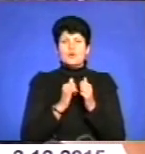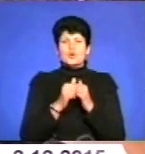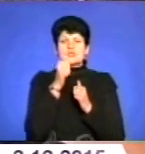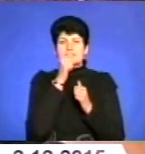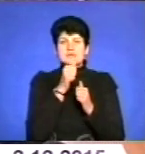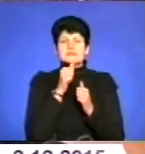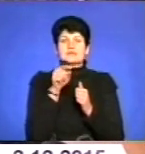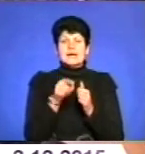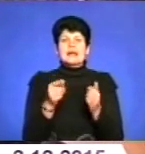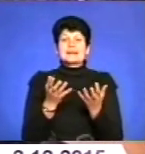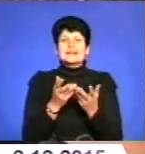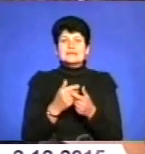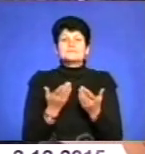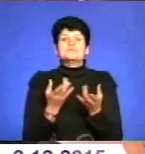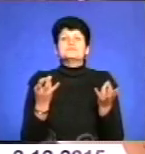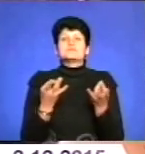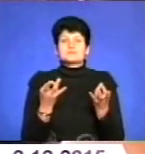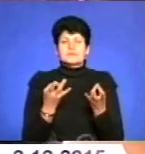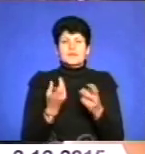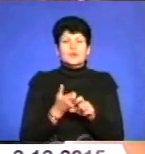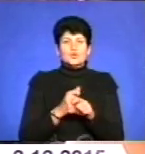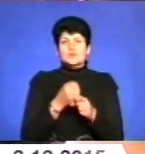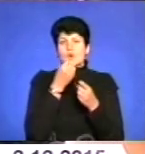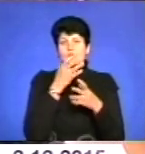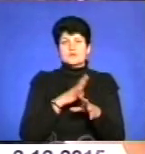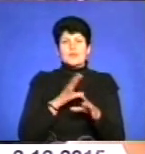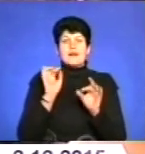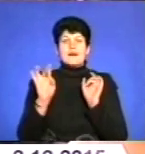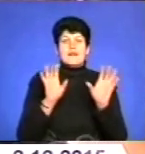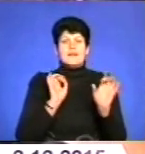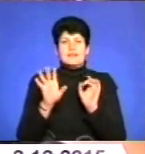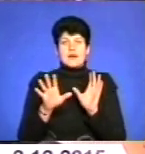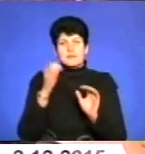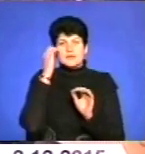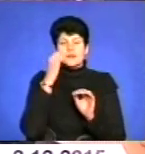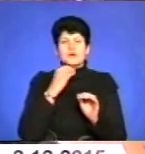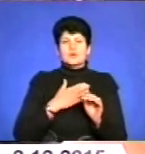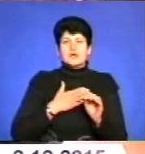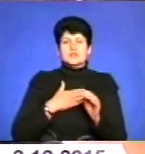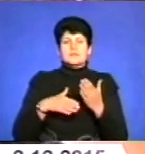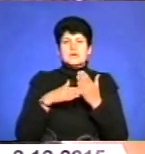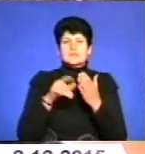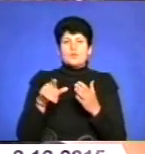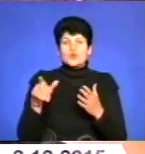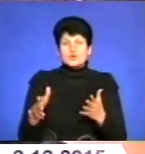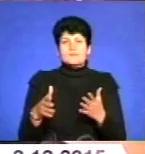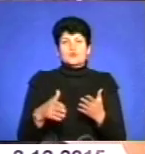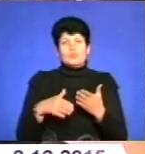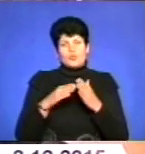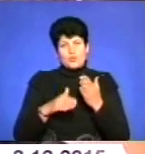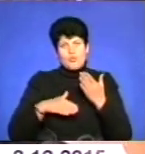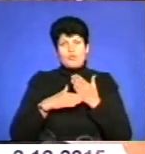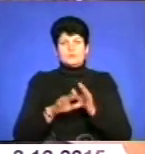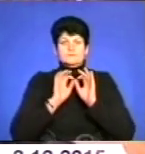та кількість, яка треба, але дуже хороша була рекламна кампанія. Дякую нашим спонсорам, що допомогли так це донести